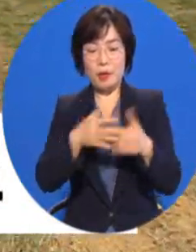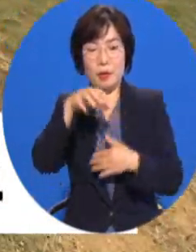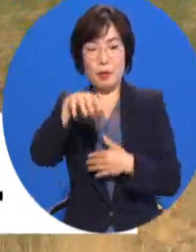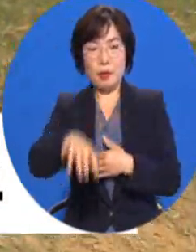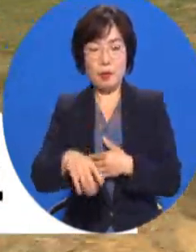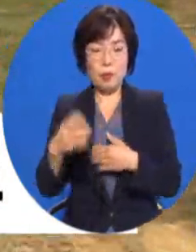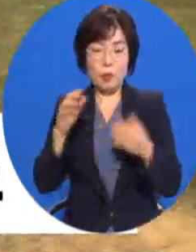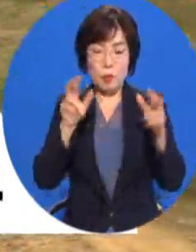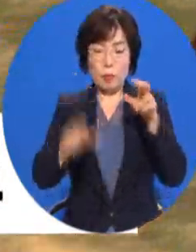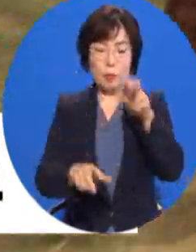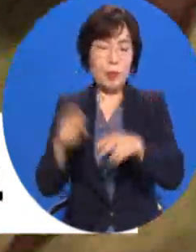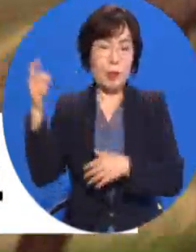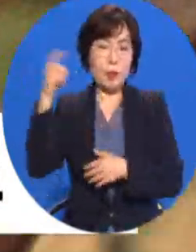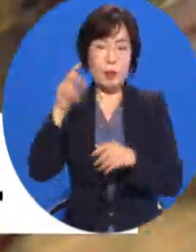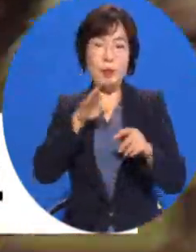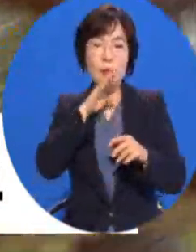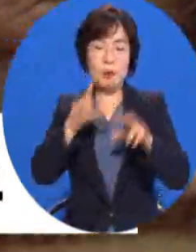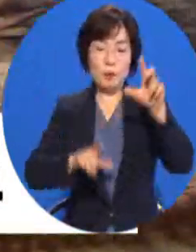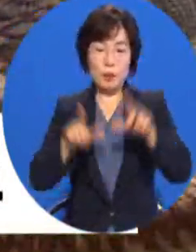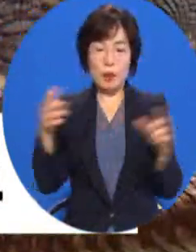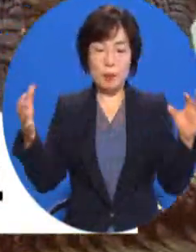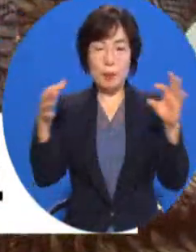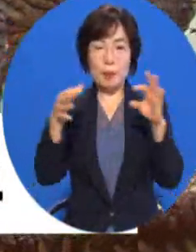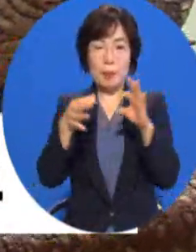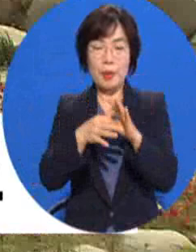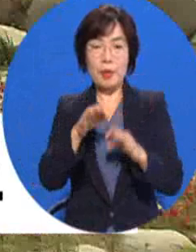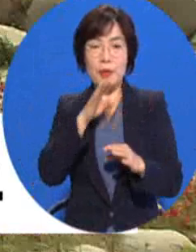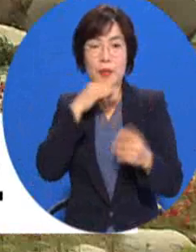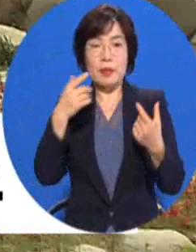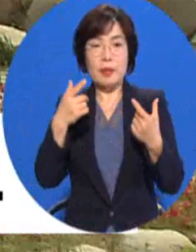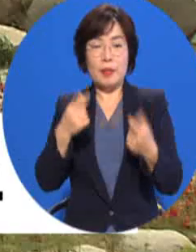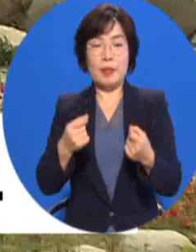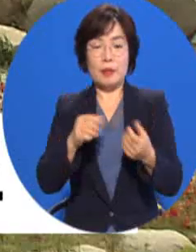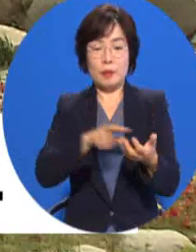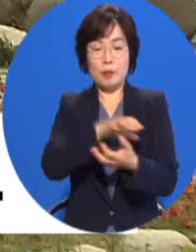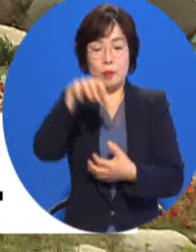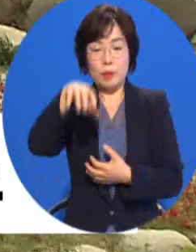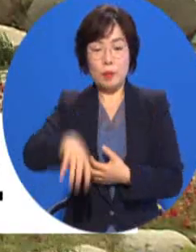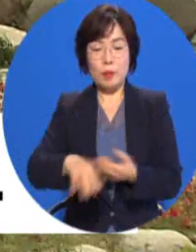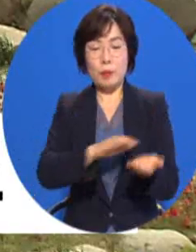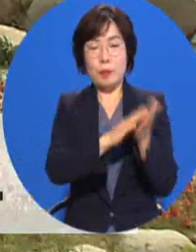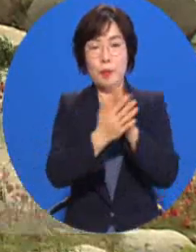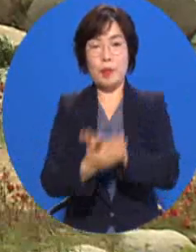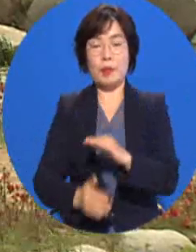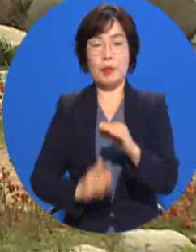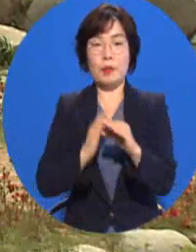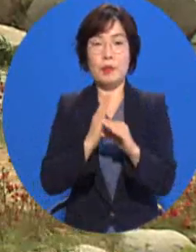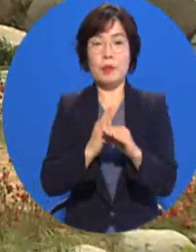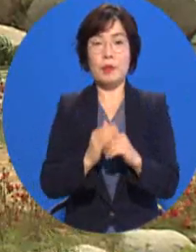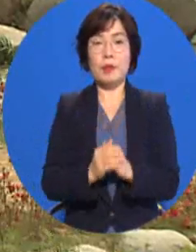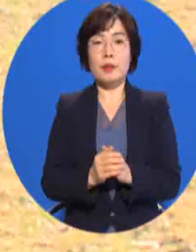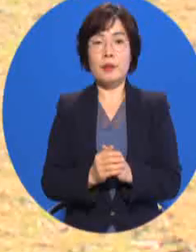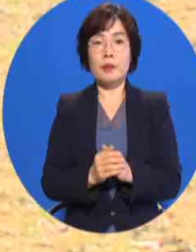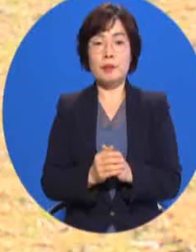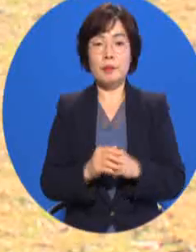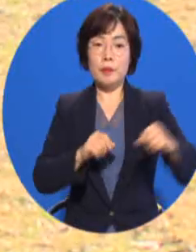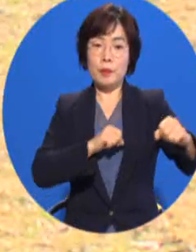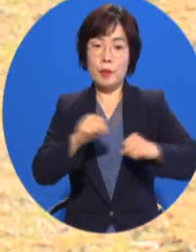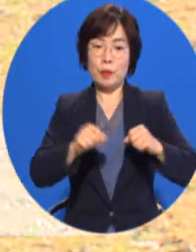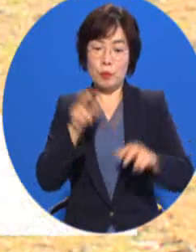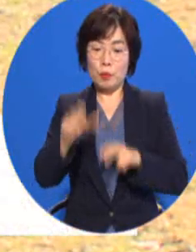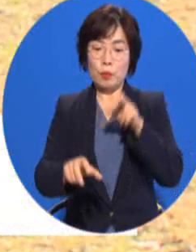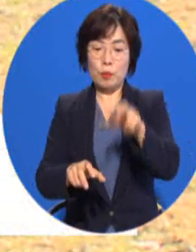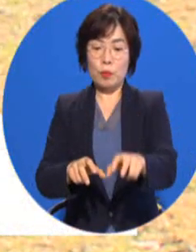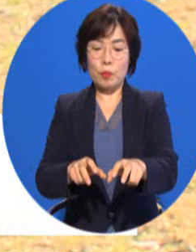소리와 실제 움직임을 접목시켜 살아있는 테마파크로 변신을 시도하고 있습니다. 움직이는